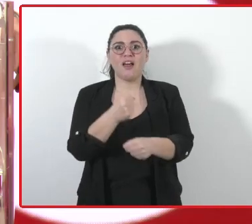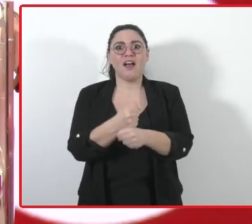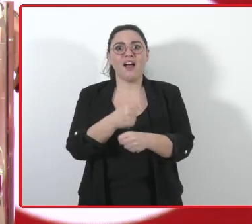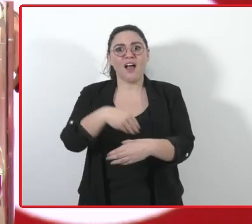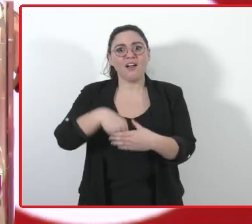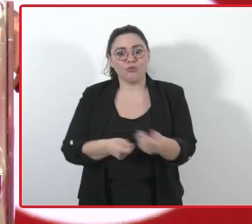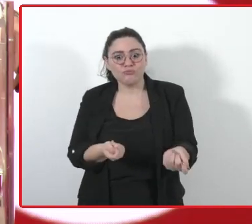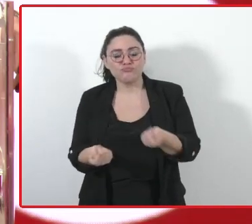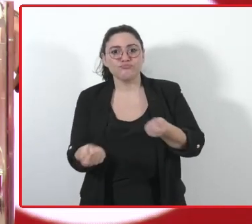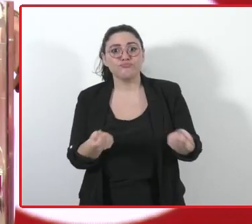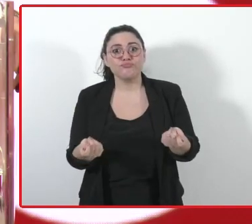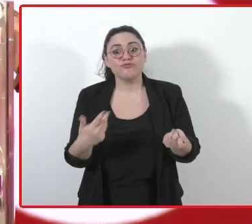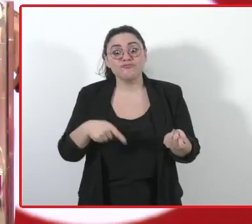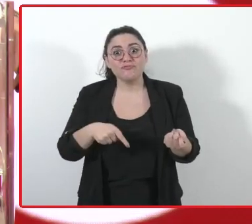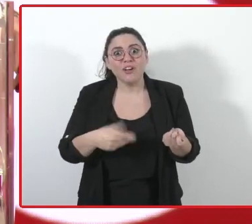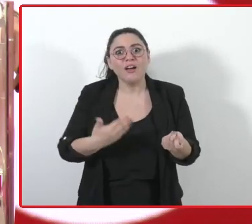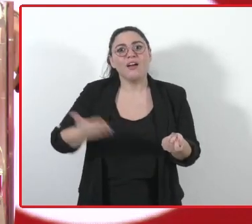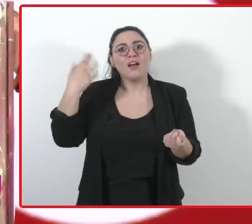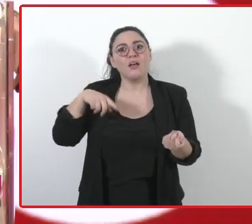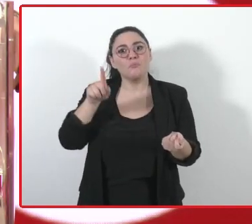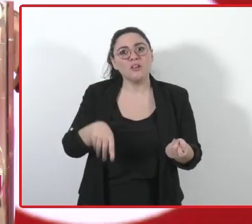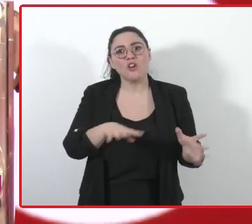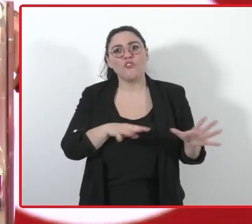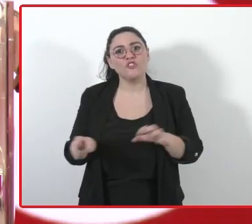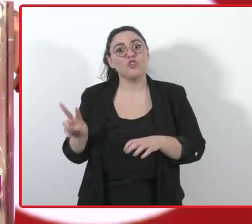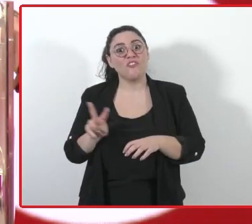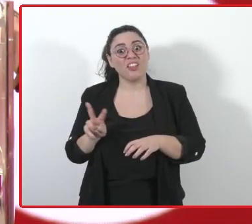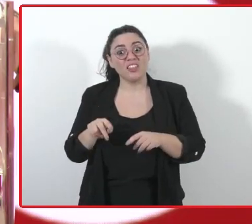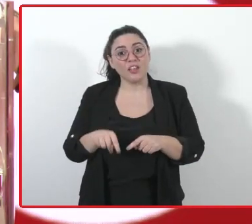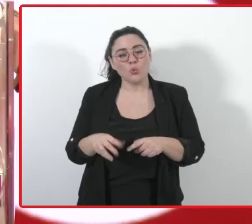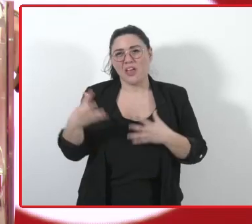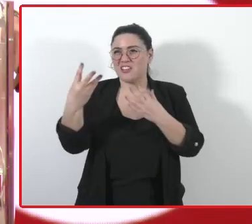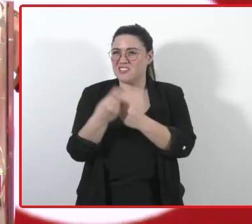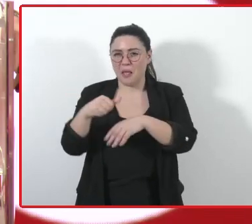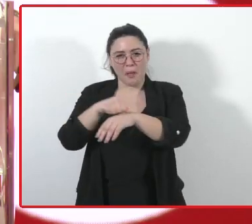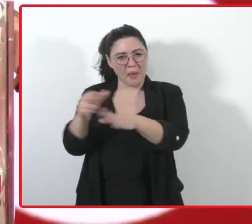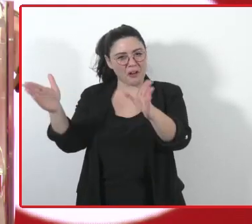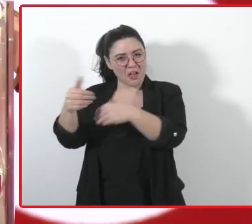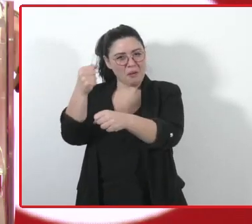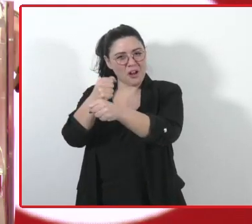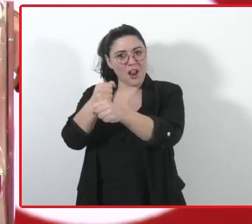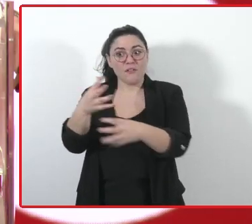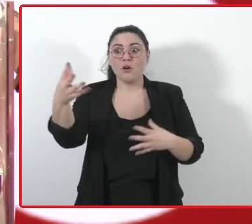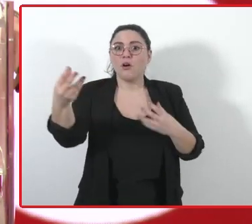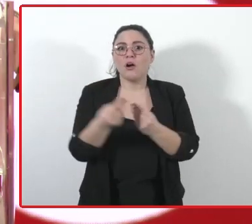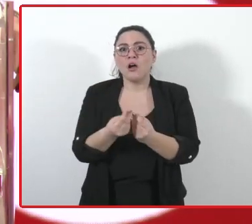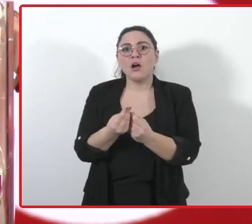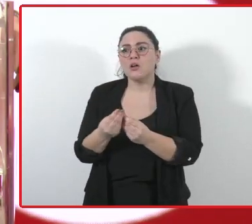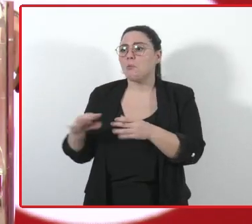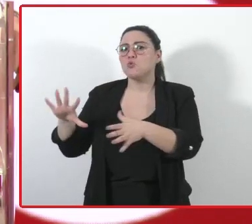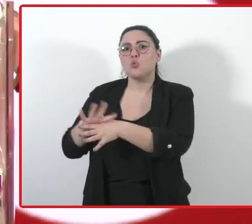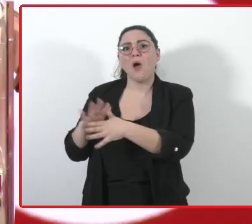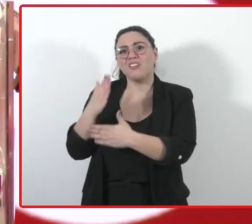nel 1922 insieme con quella di Parma ha respinto l'attacco degli squadristi fascisti